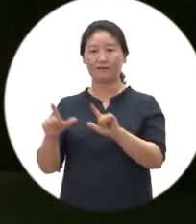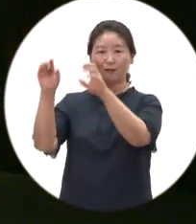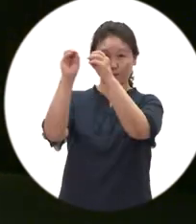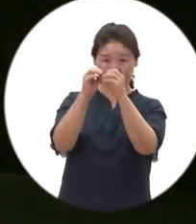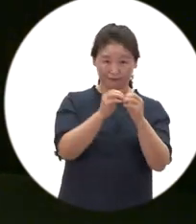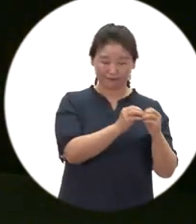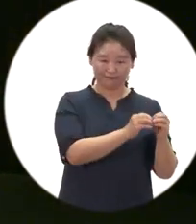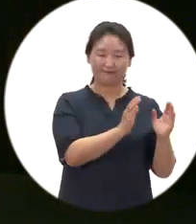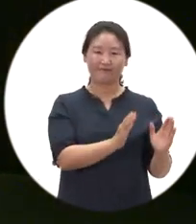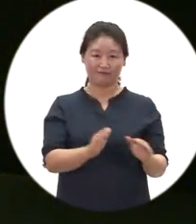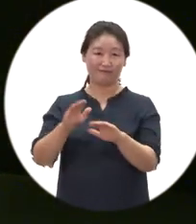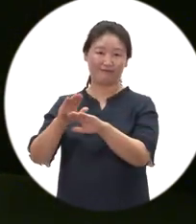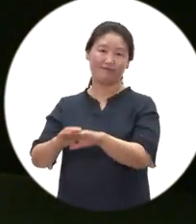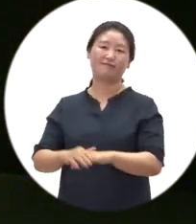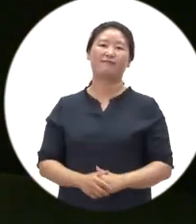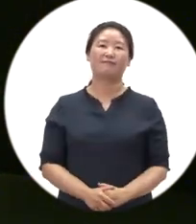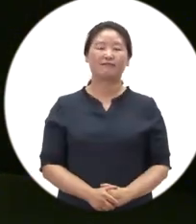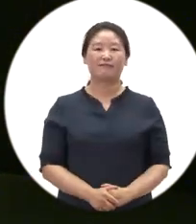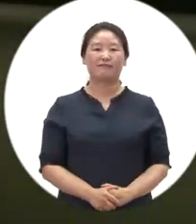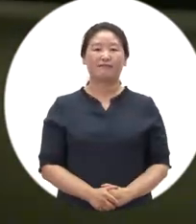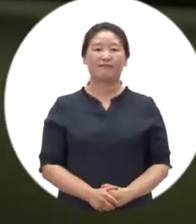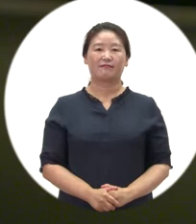세시풍속을 알수 있도록 전시품을 꾸려놓았습니다.